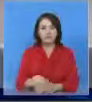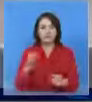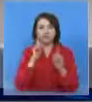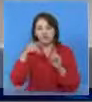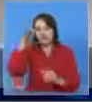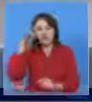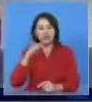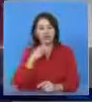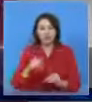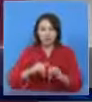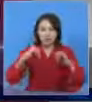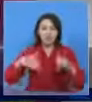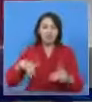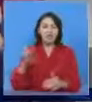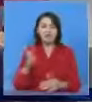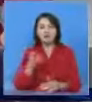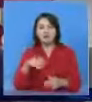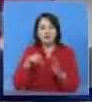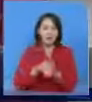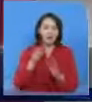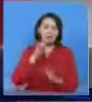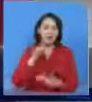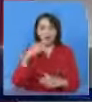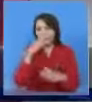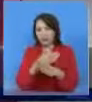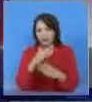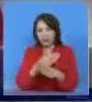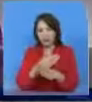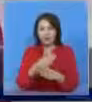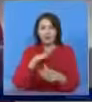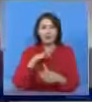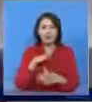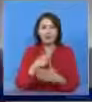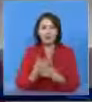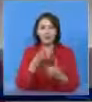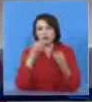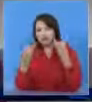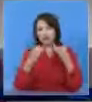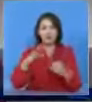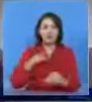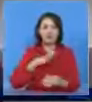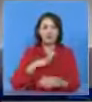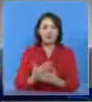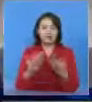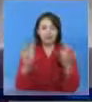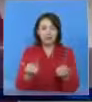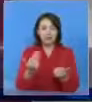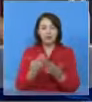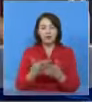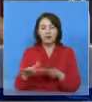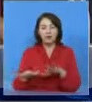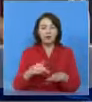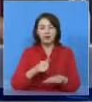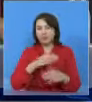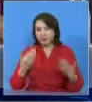қазақ әдебиетін өркендету, қаламгерлерге соның ішінде жастарға қолдау көрсету мәселелер төңірегінде әңгіме қозғалды. Әрине мұндай ауқымды шараның